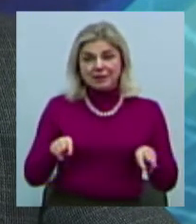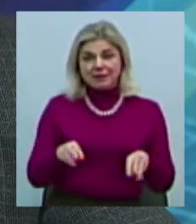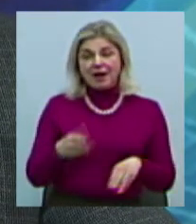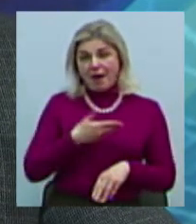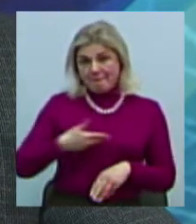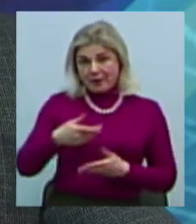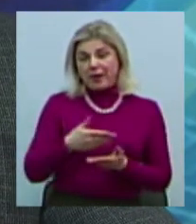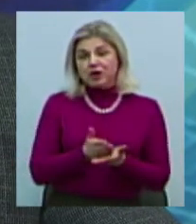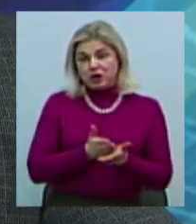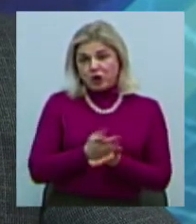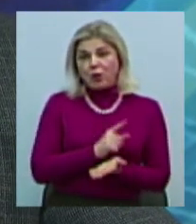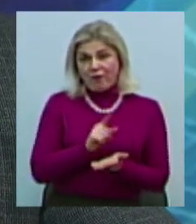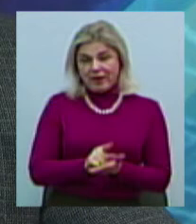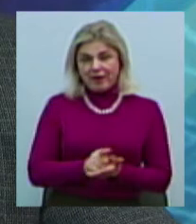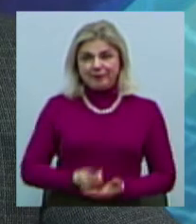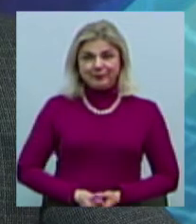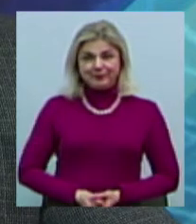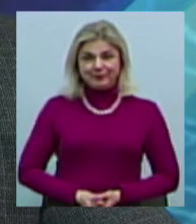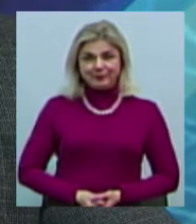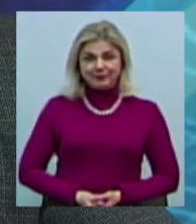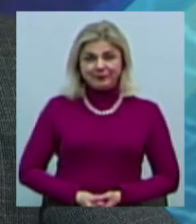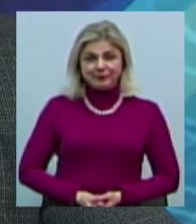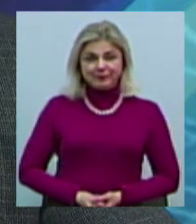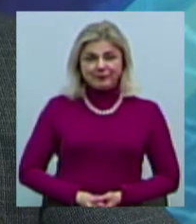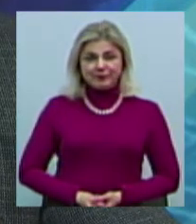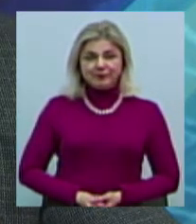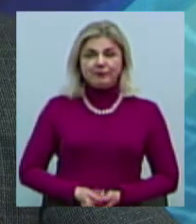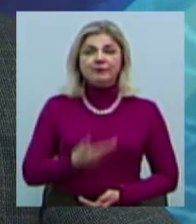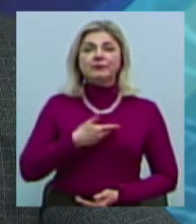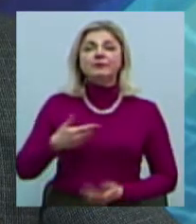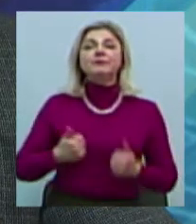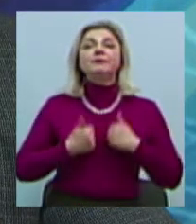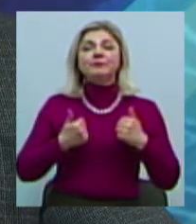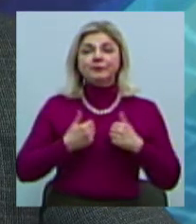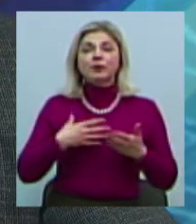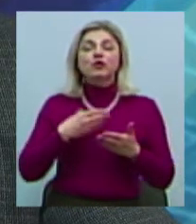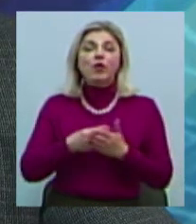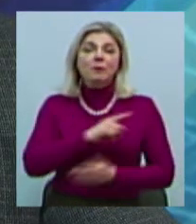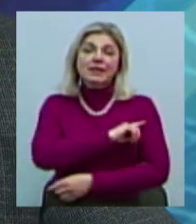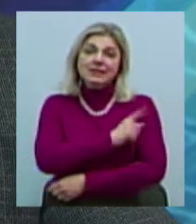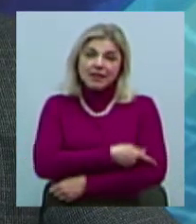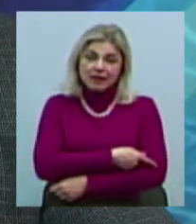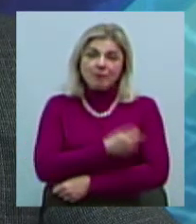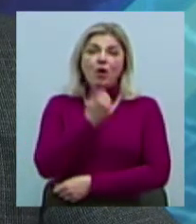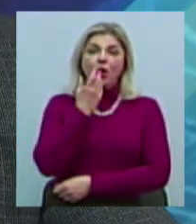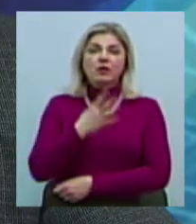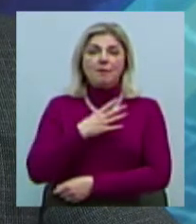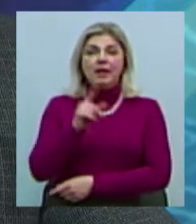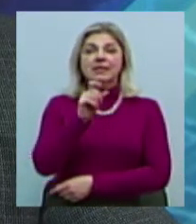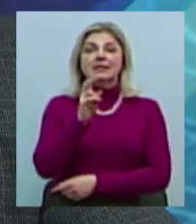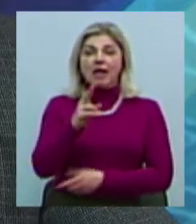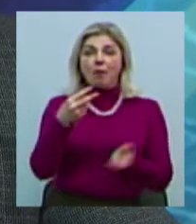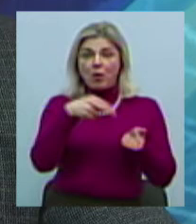чиновників, якщо немає. Я хочу сказати, що ми небезпеки якогось пытались своїми силами, коли ми тільки виставили знаки, ми